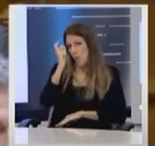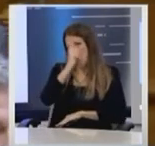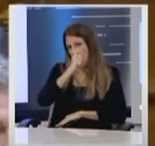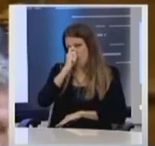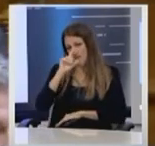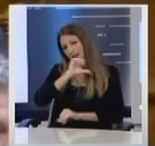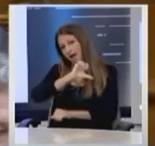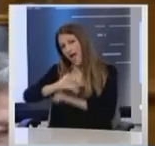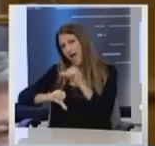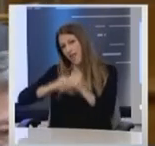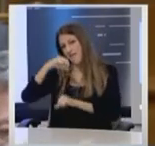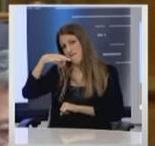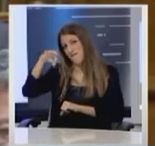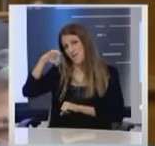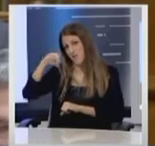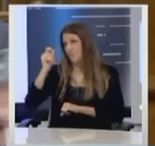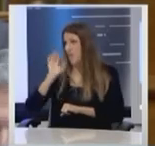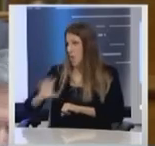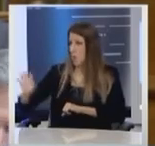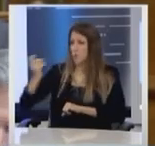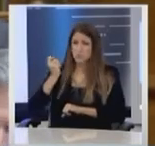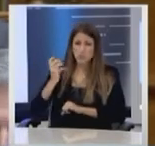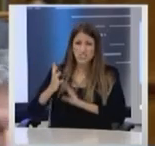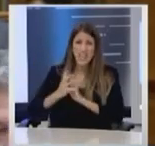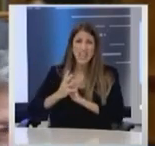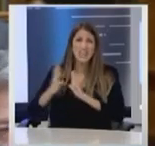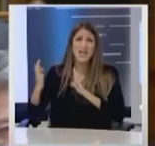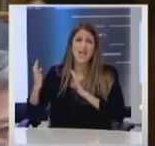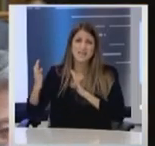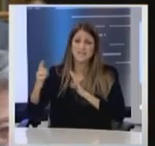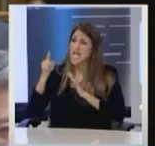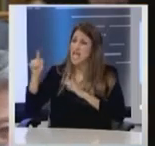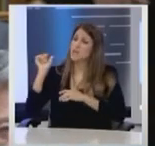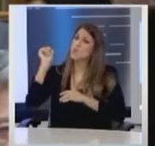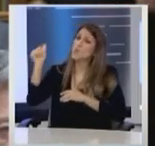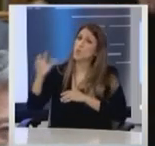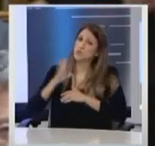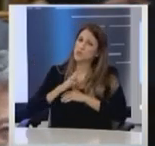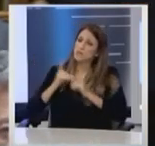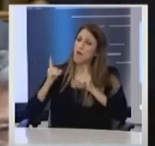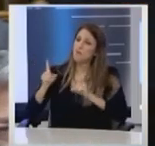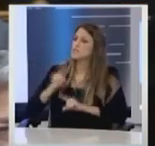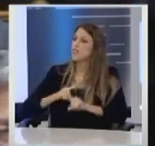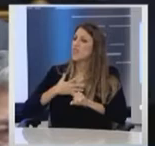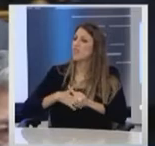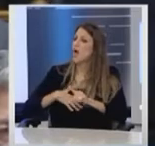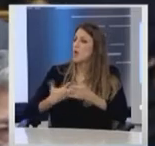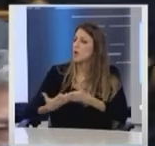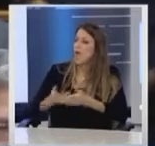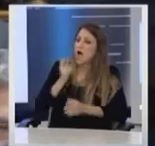στους πολίτες που το επιλέγουν να αυτοπροσδιοριστούν ως προς την ταυτότητα φύλου.